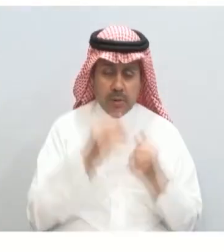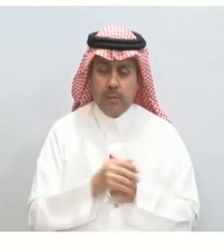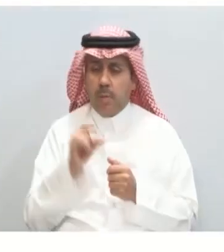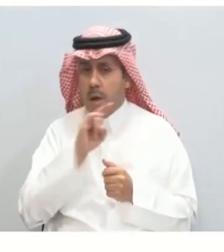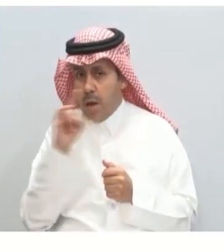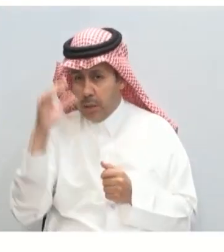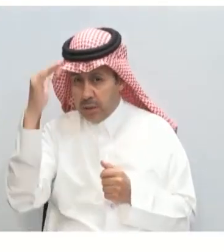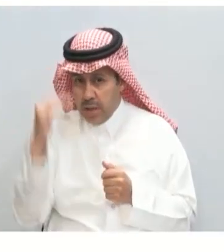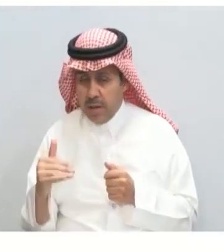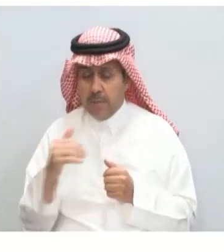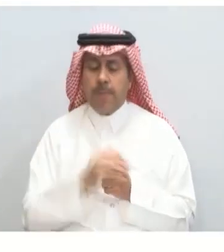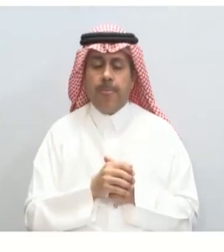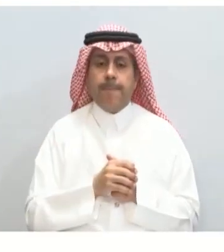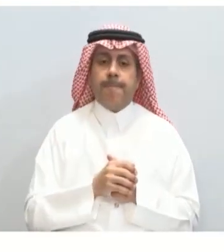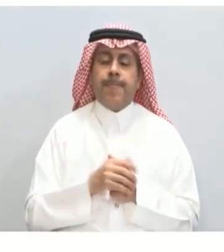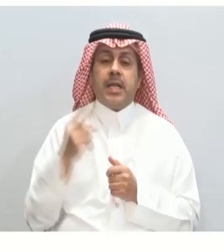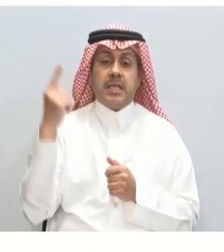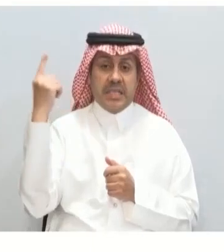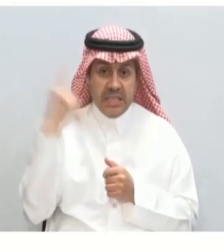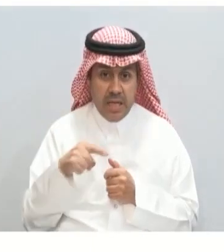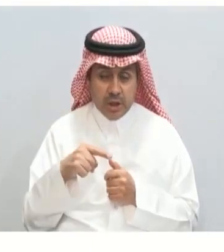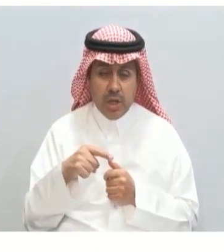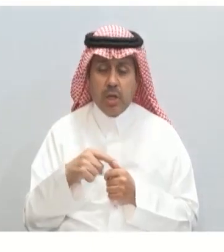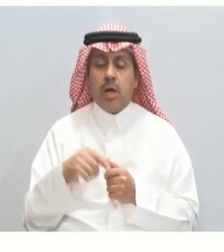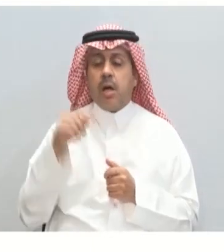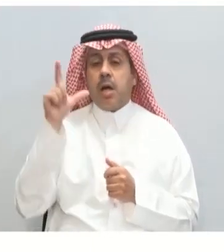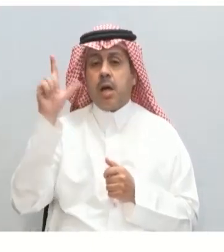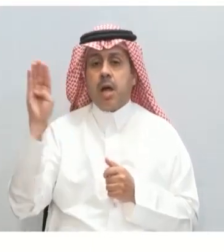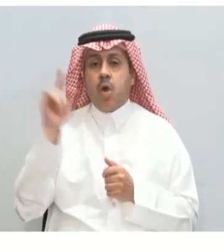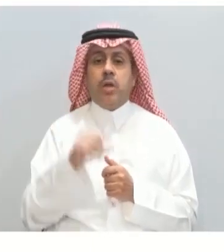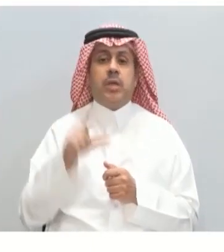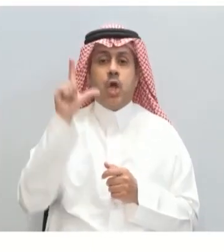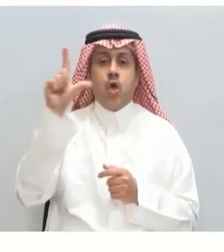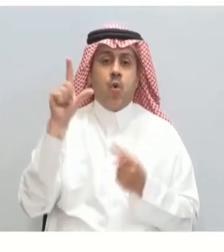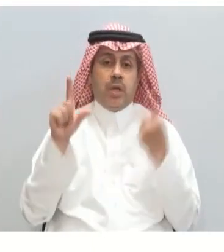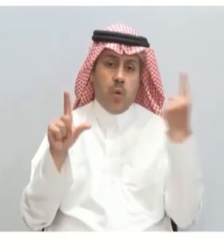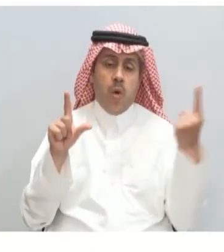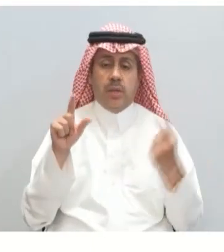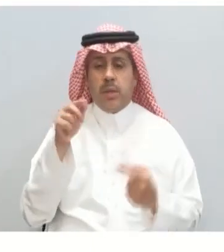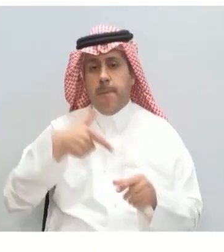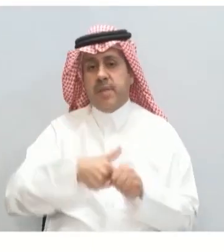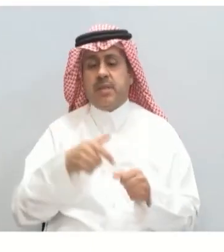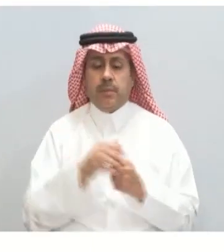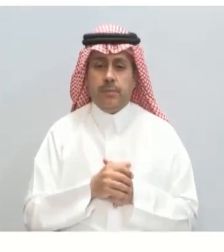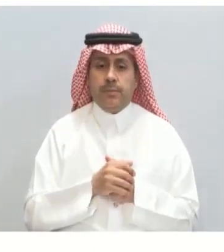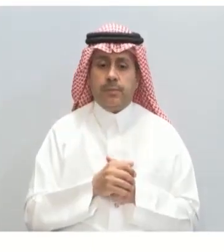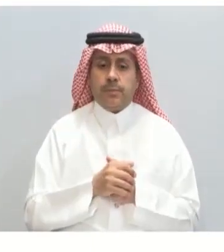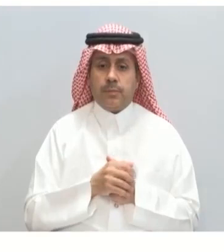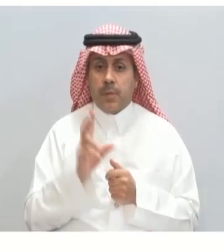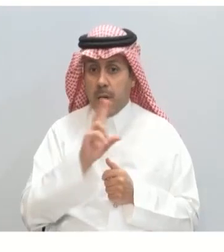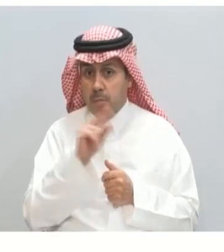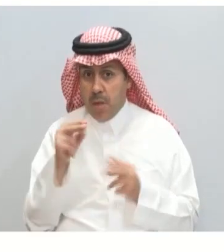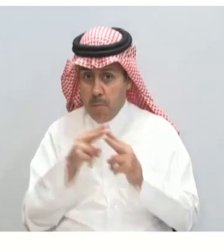تقل عن 16 16 ك متر لكل لتر وكذلك نسبه هامش الربح الاجمالي اذا كما